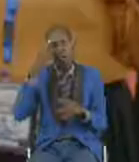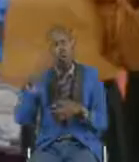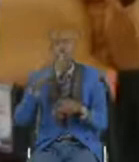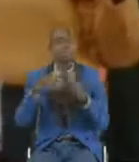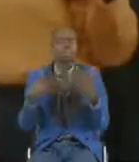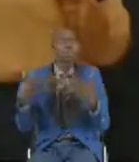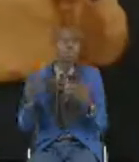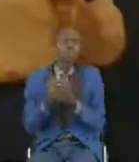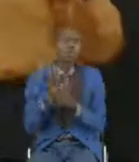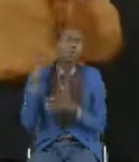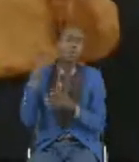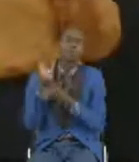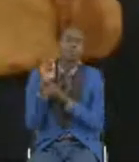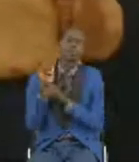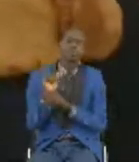nous retiennent.